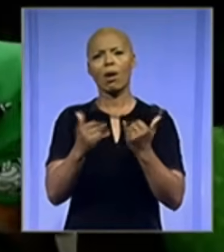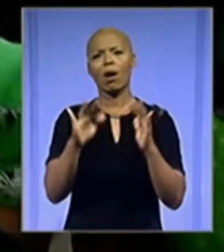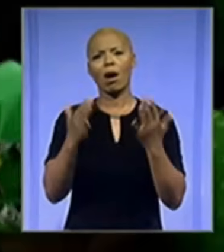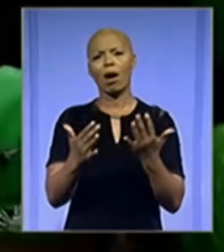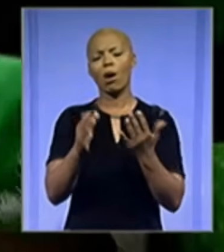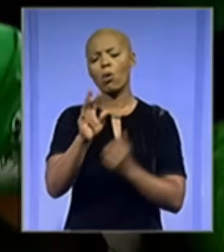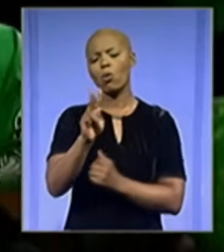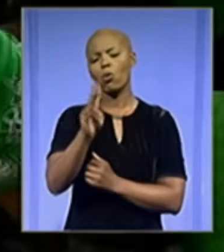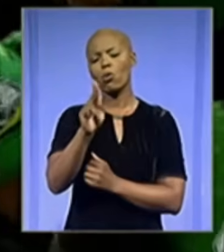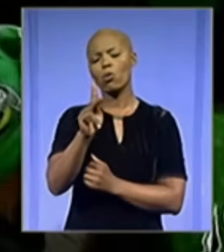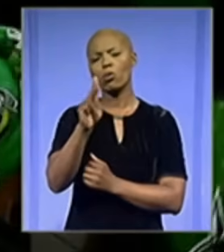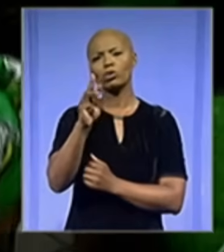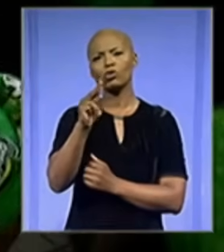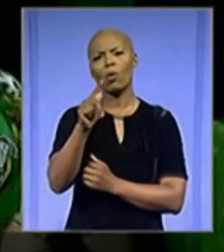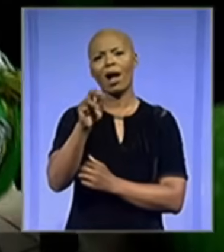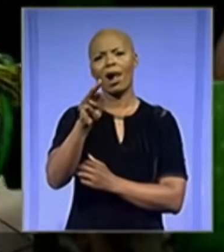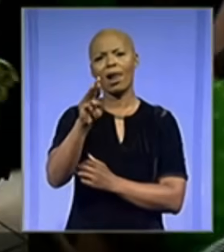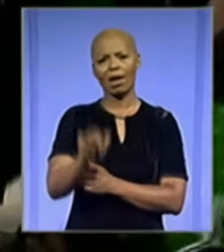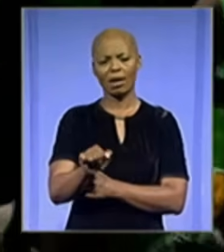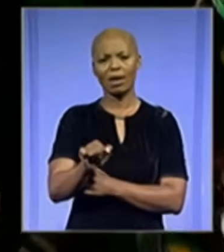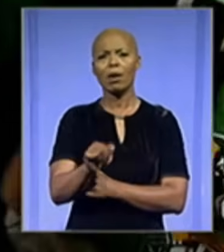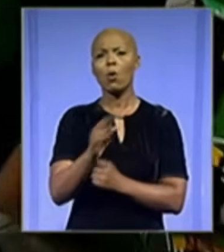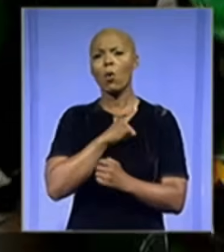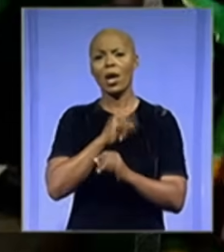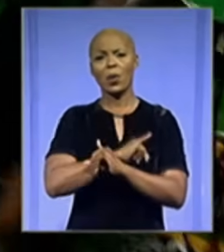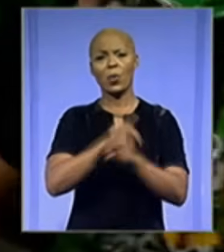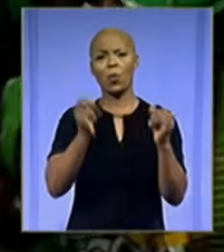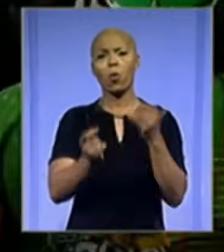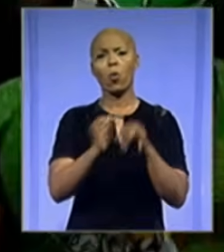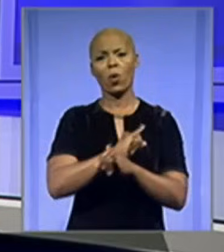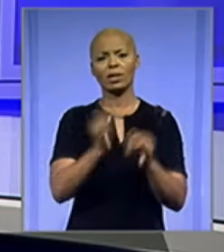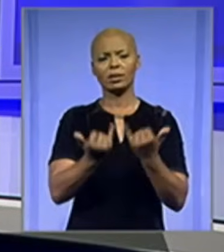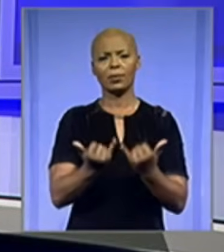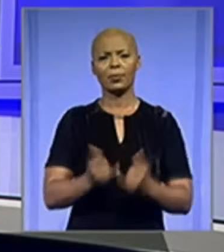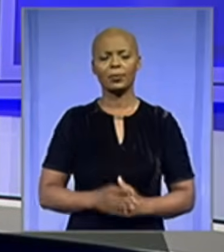ya Nkomazi kwa dipalopalo di le magoletsa.